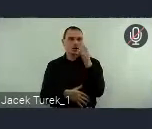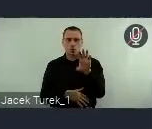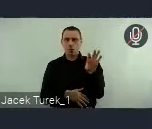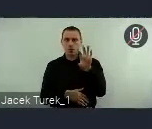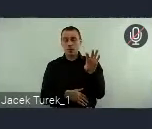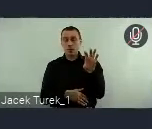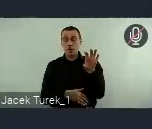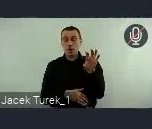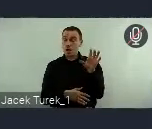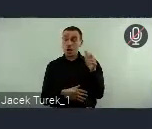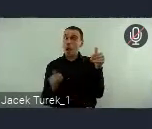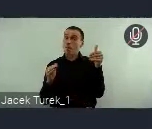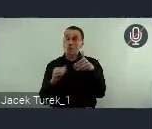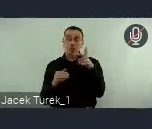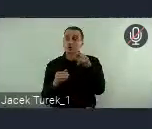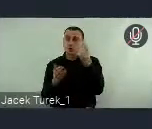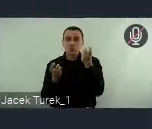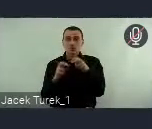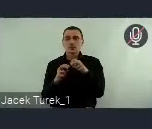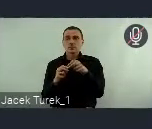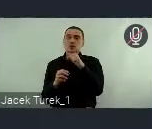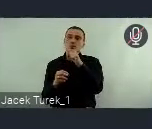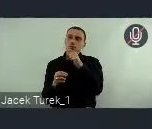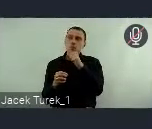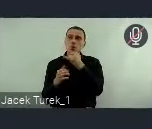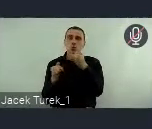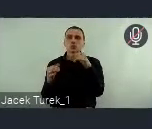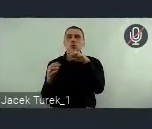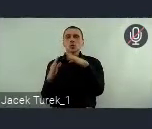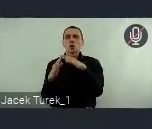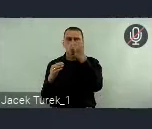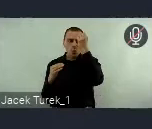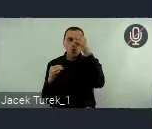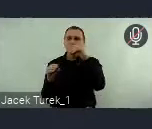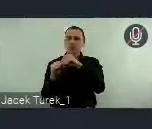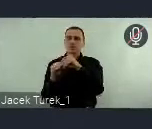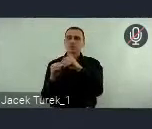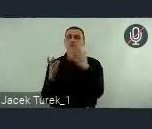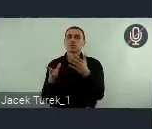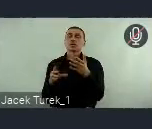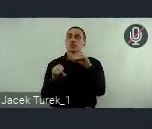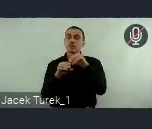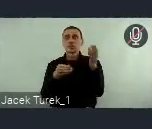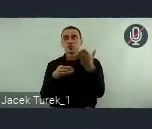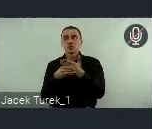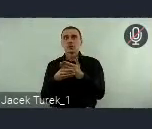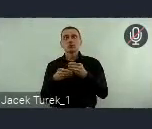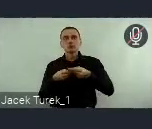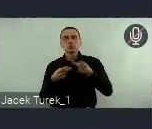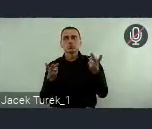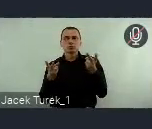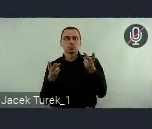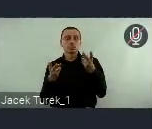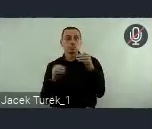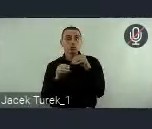robicie koncert w Domu Kultury na i na przykład chcecie żeby nagłośniony koncert i